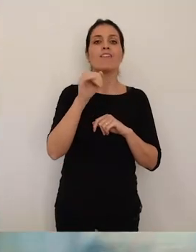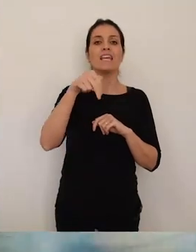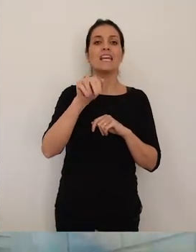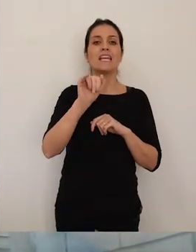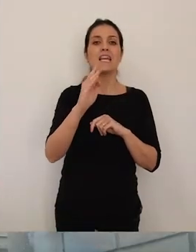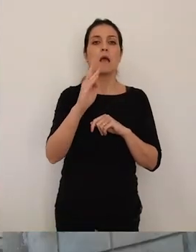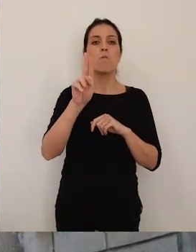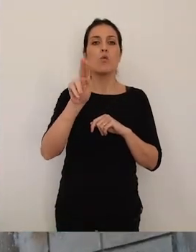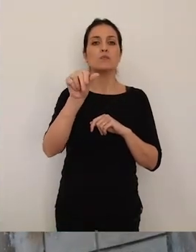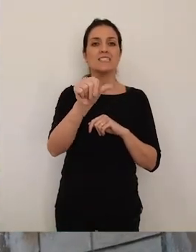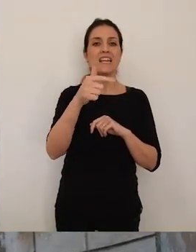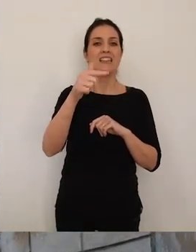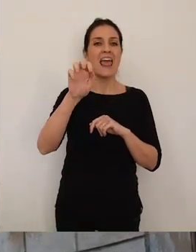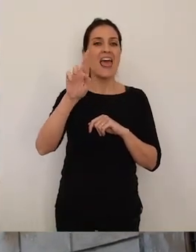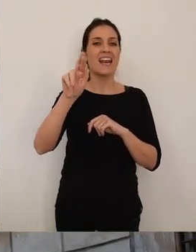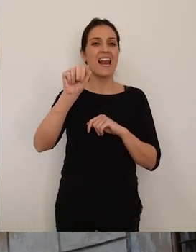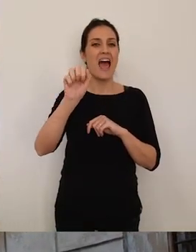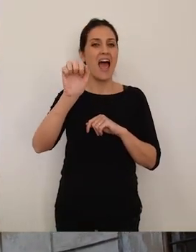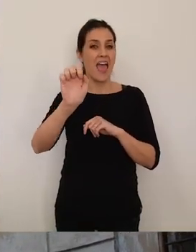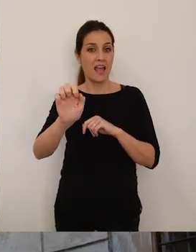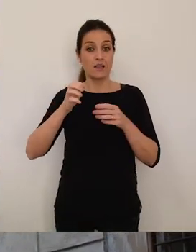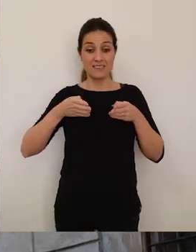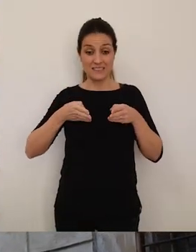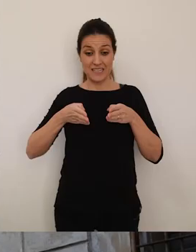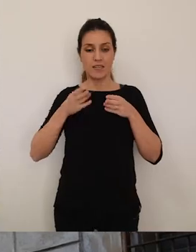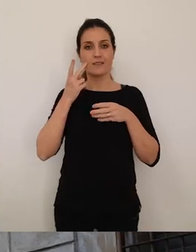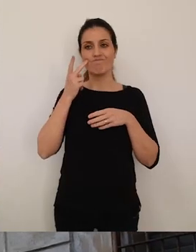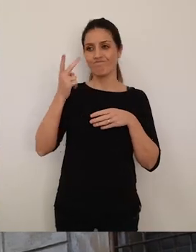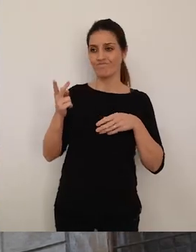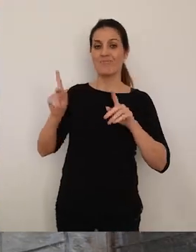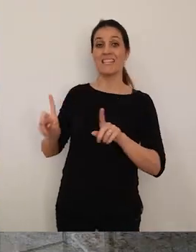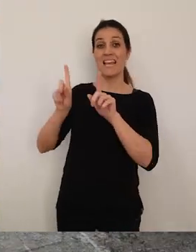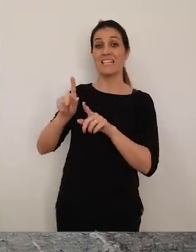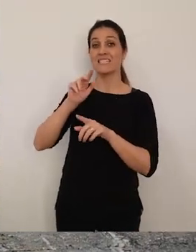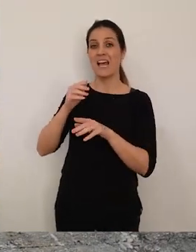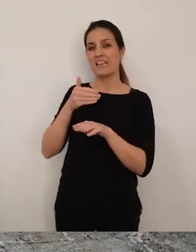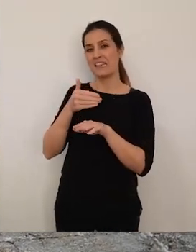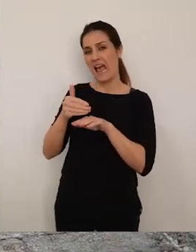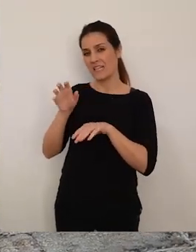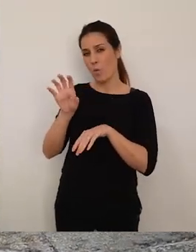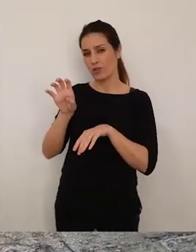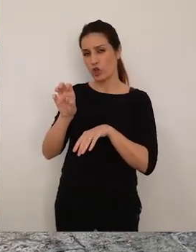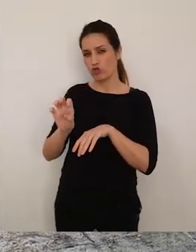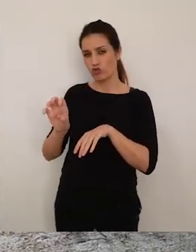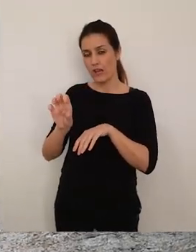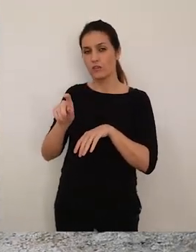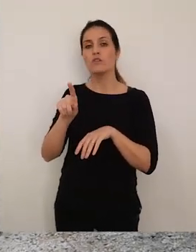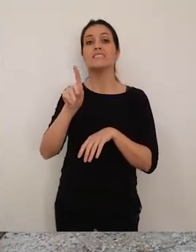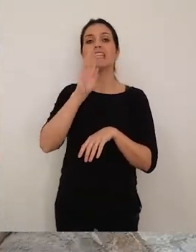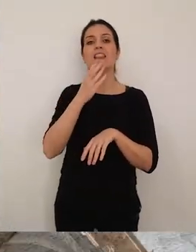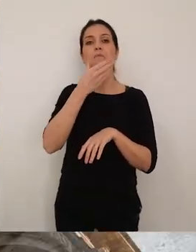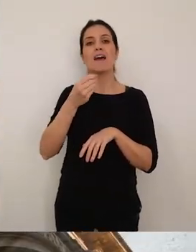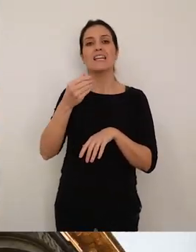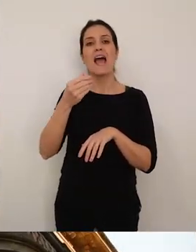Santa Maria di Leuca. Sulla strada si può ammirare la chiesa tardo quattrocentesca della Presentazione di Santa Maria